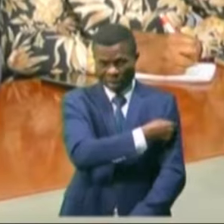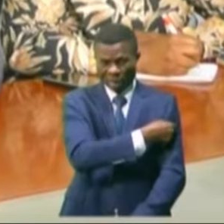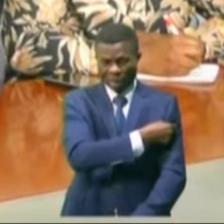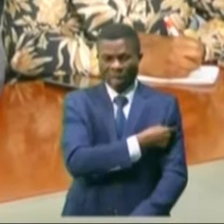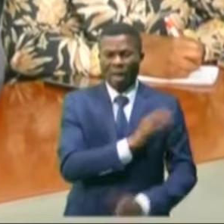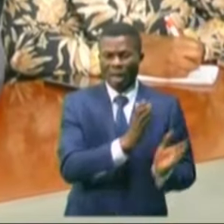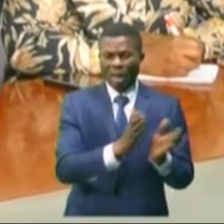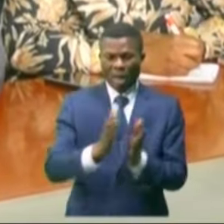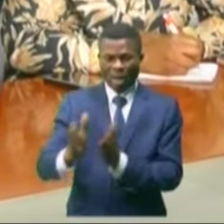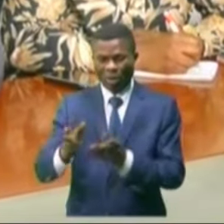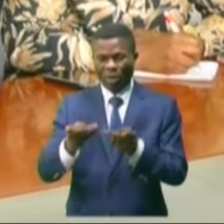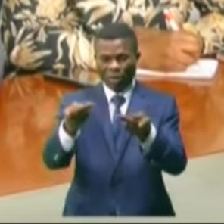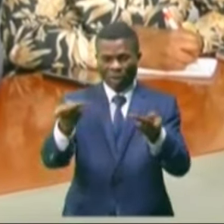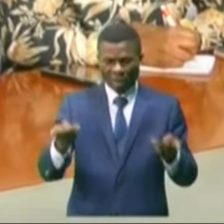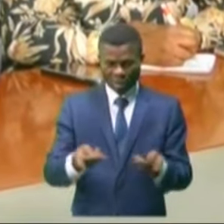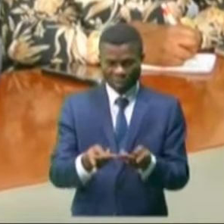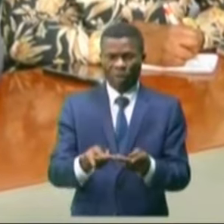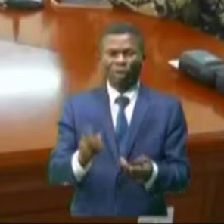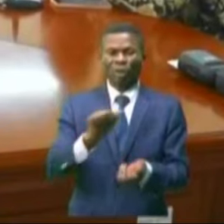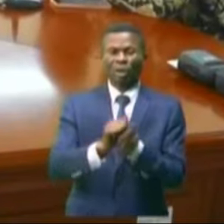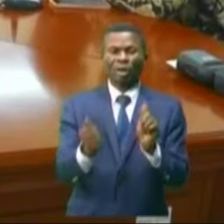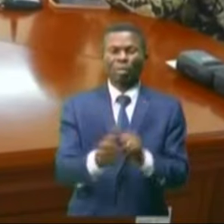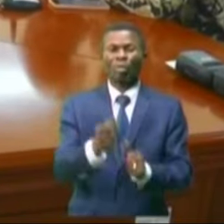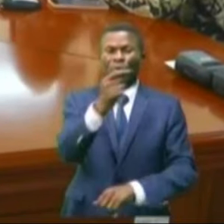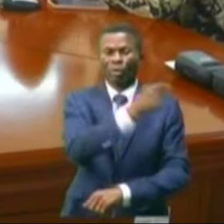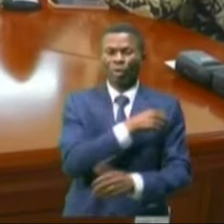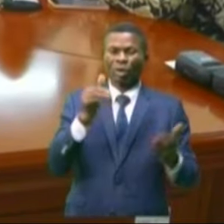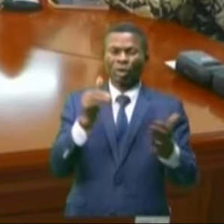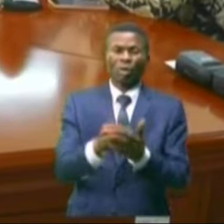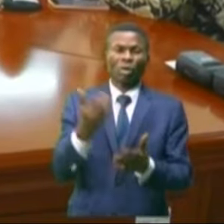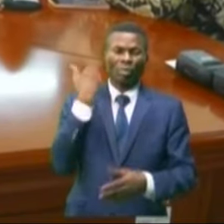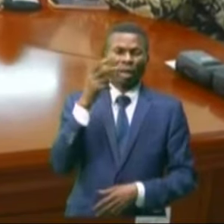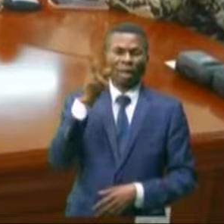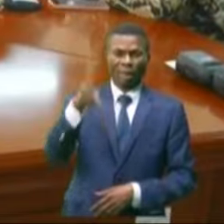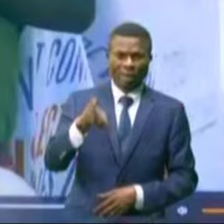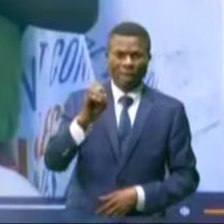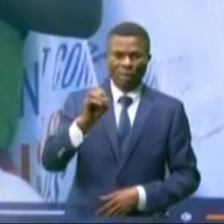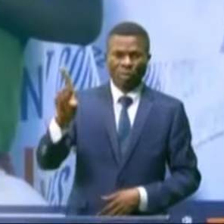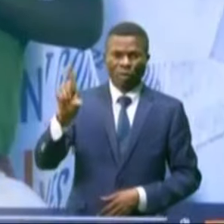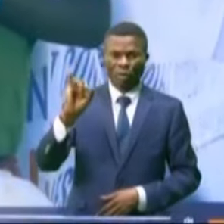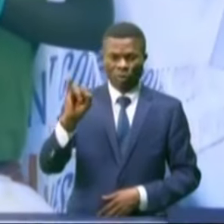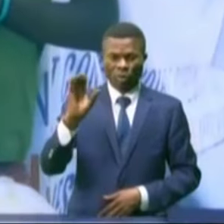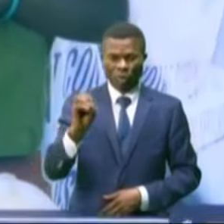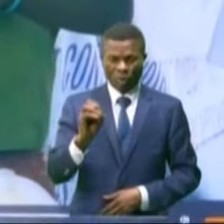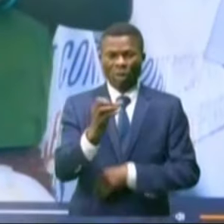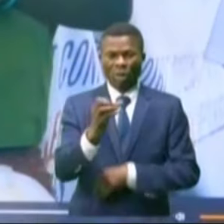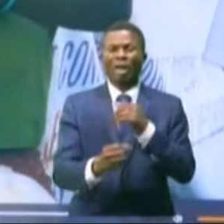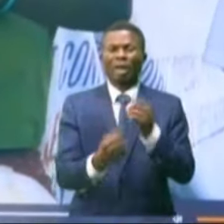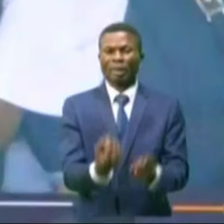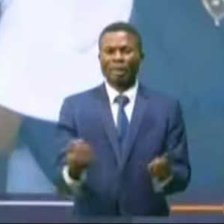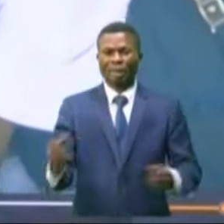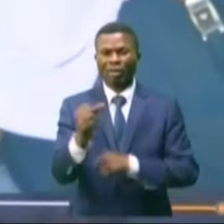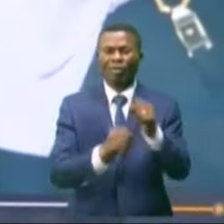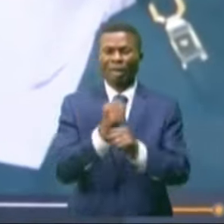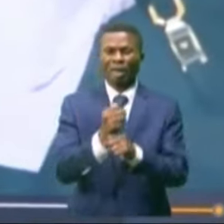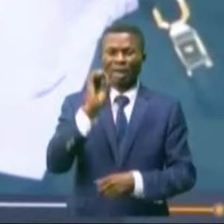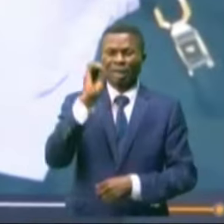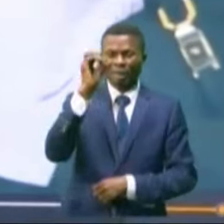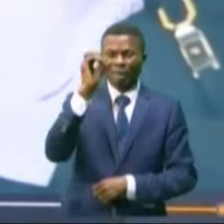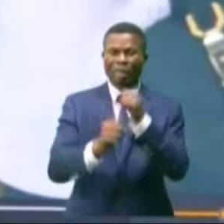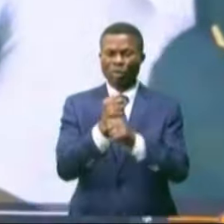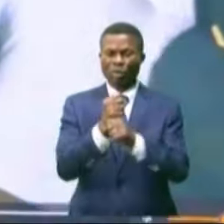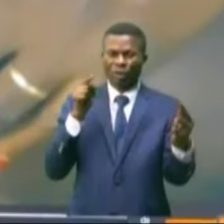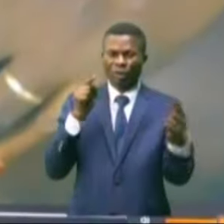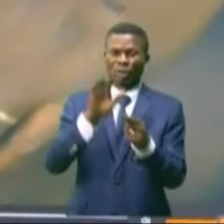élargi la cible de l'administration du vaccin contre la polio aux enfants, de la cible habituelle des 0 à 5 ans pour